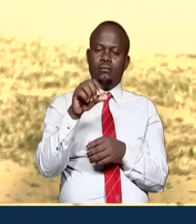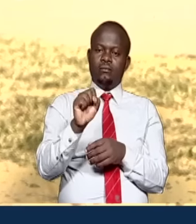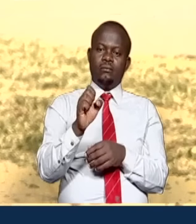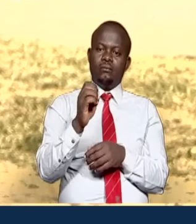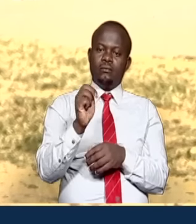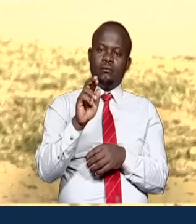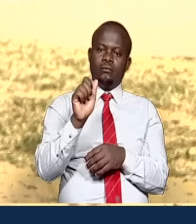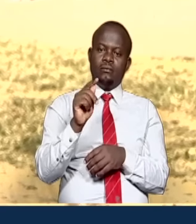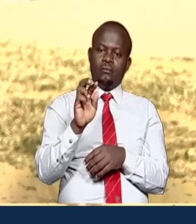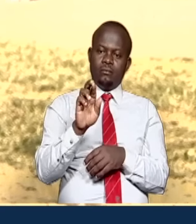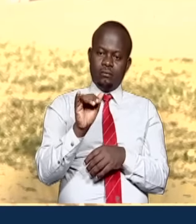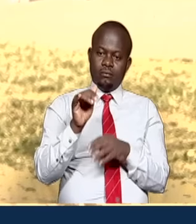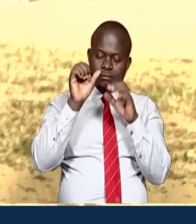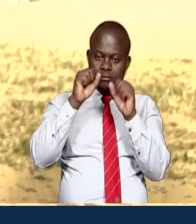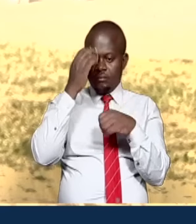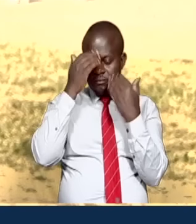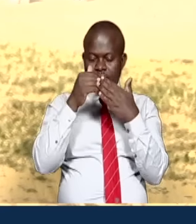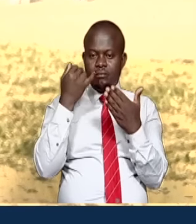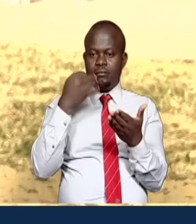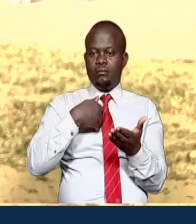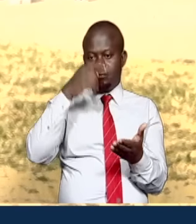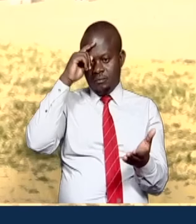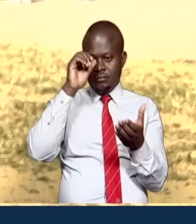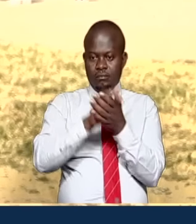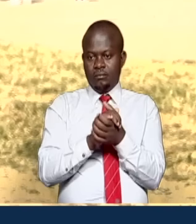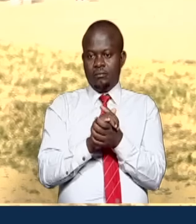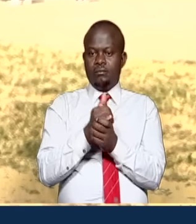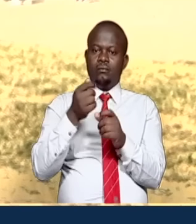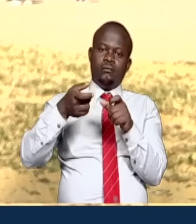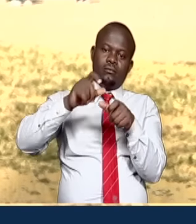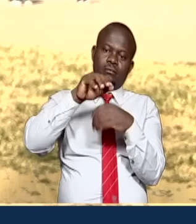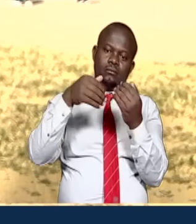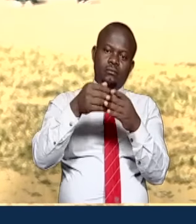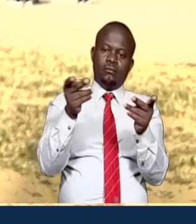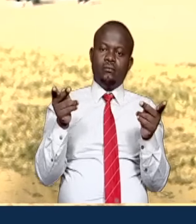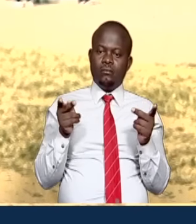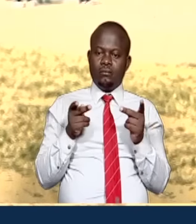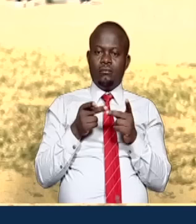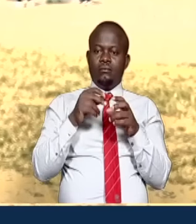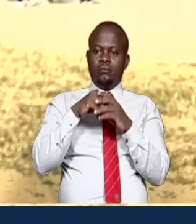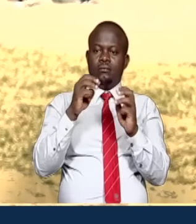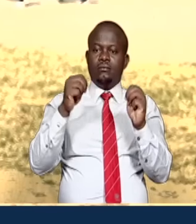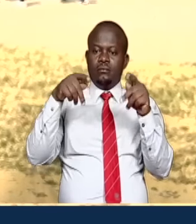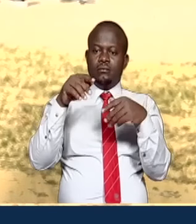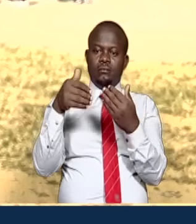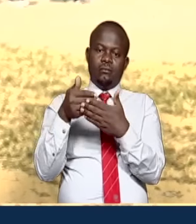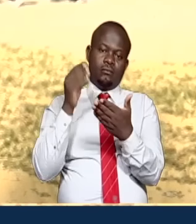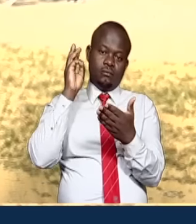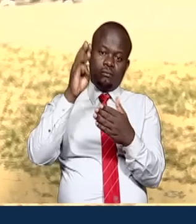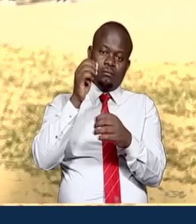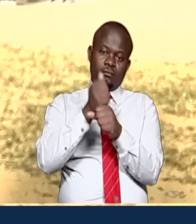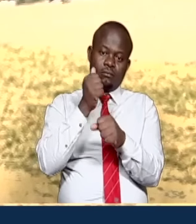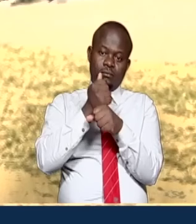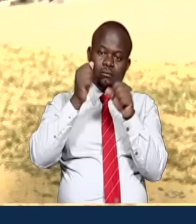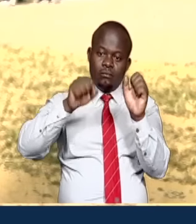tubona bishoboka ko nibatugirira icyizere bakatwongerera imyanya mu nteko ishinga amategeko, tuzakora